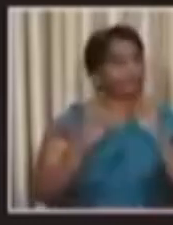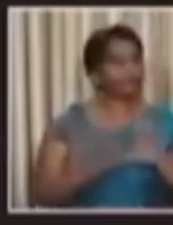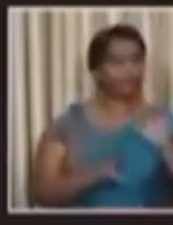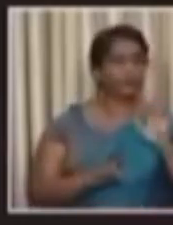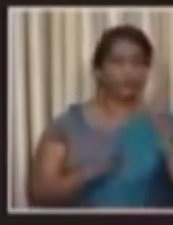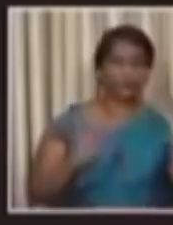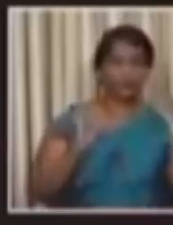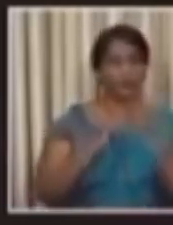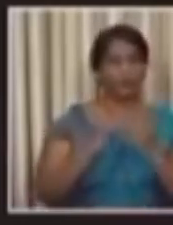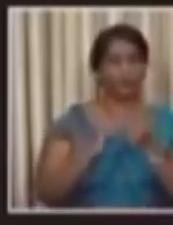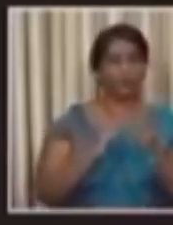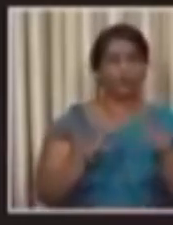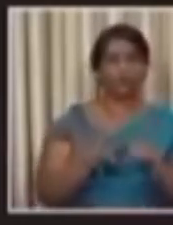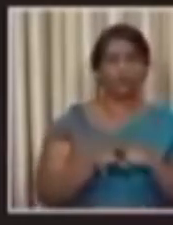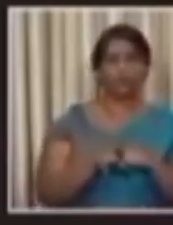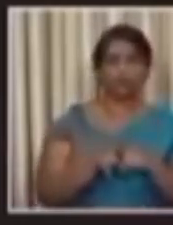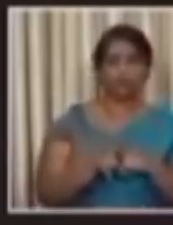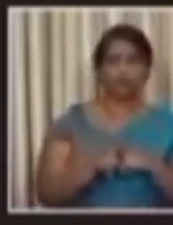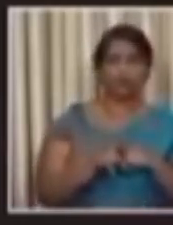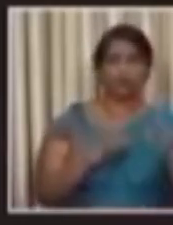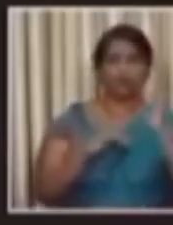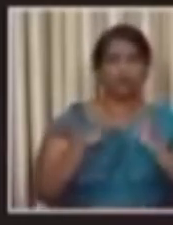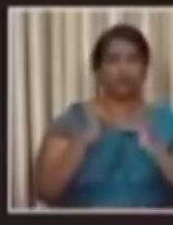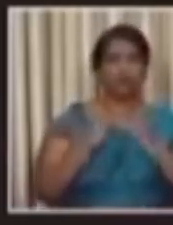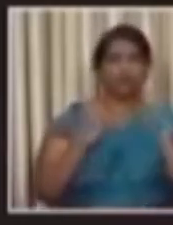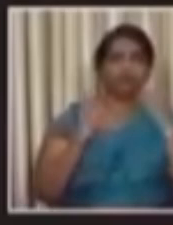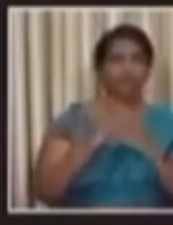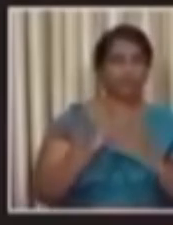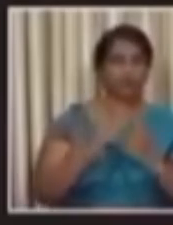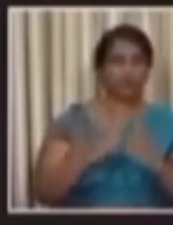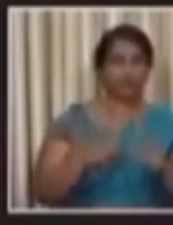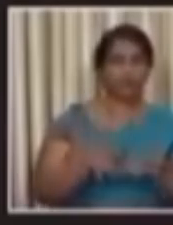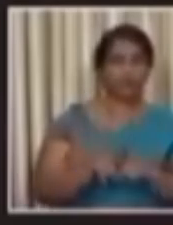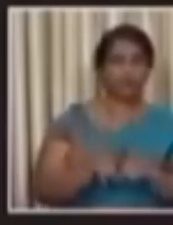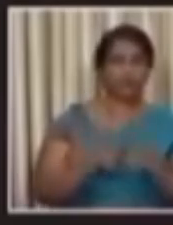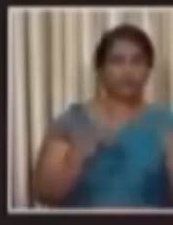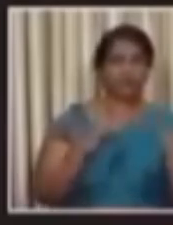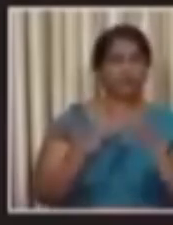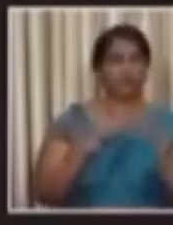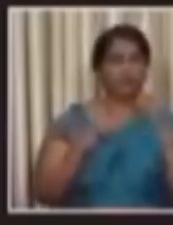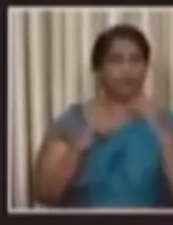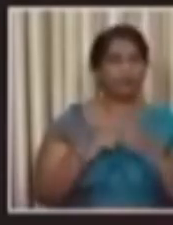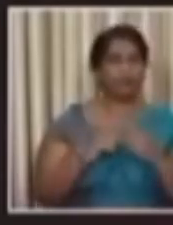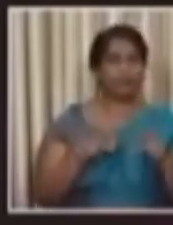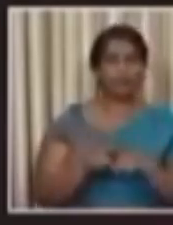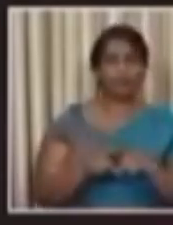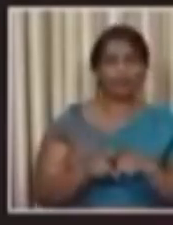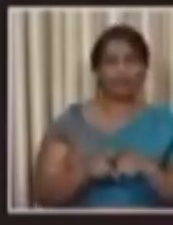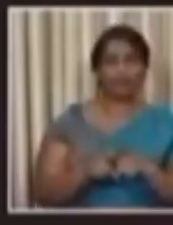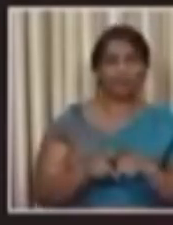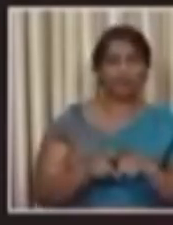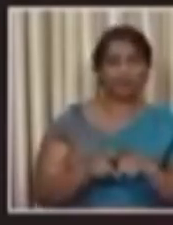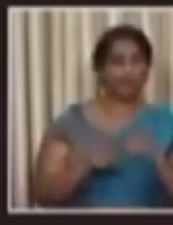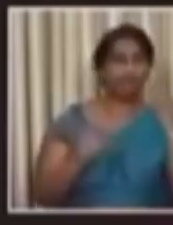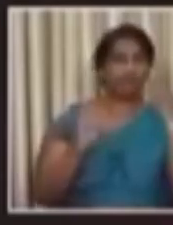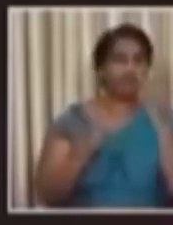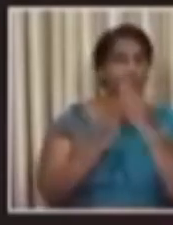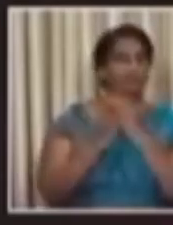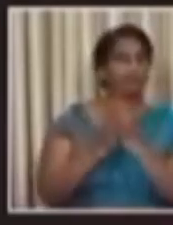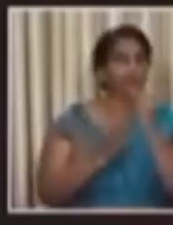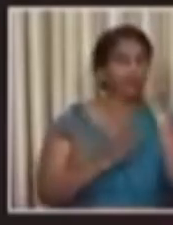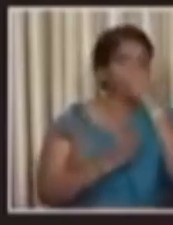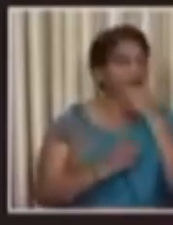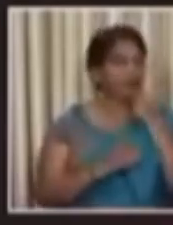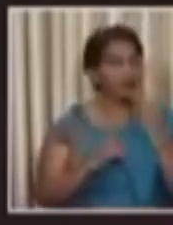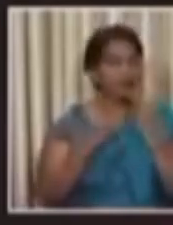සමහර කියපු කාරණා සම්බන්ධයෙන් අපේ අවධානය යොමු කරන්න කැමති. ඒ වගේම මෙතන මතු වුණා, දැන් සමහර මතු වෙච්ච කාරණා දිහා බැලුවම හරි